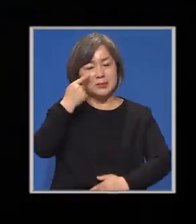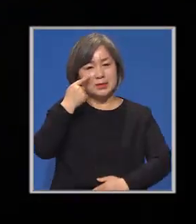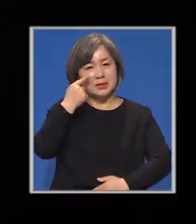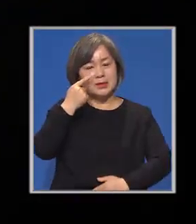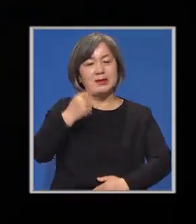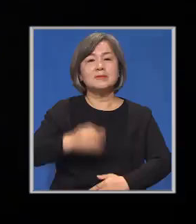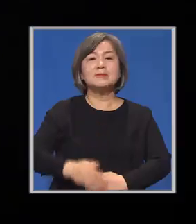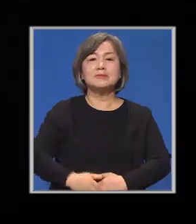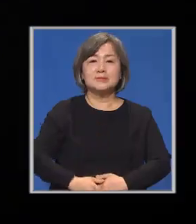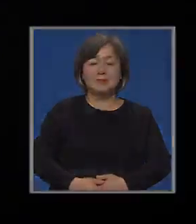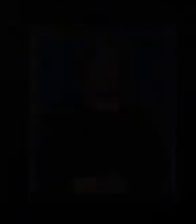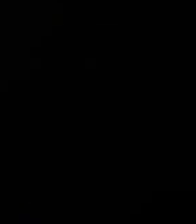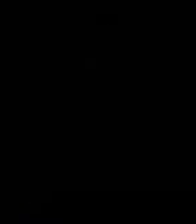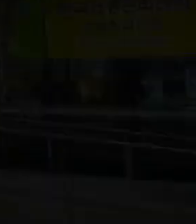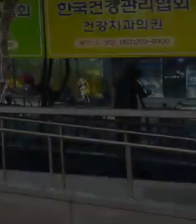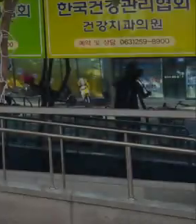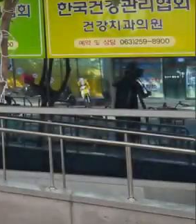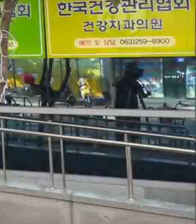만나봅니다.